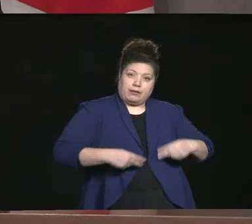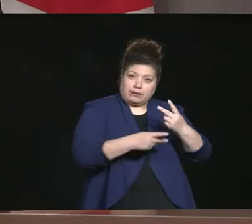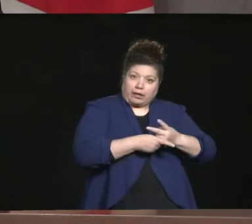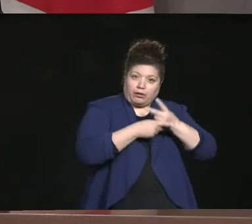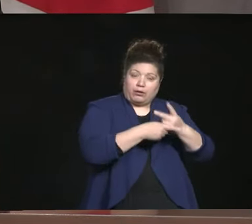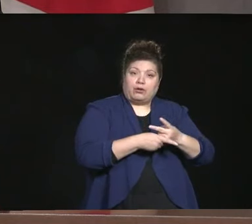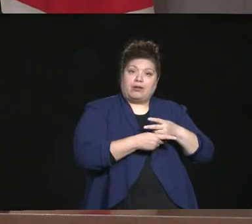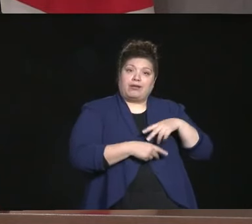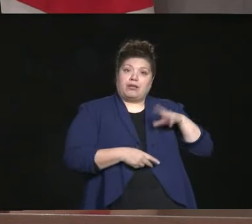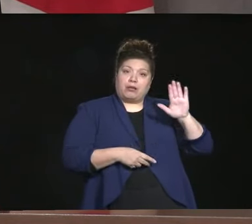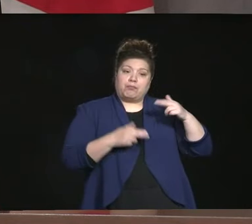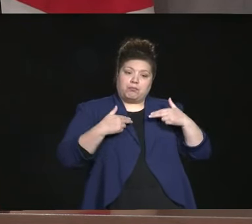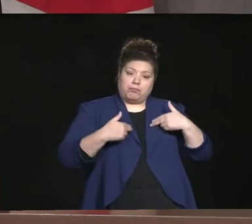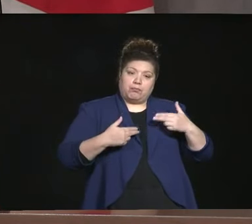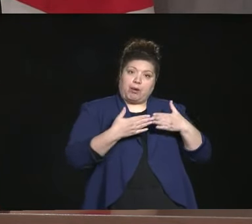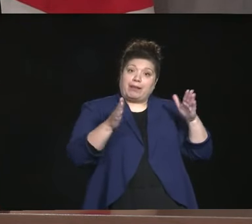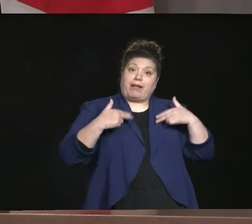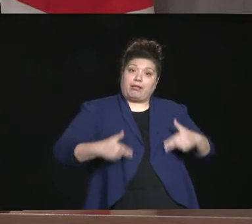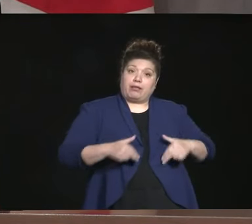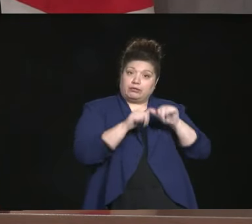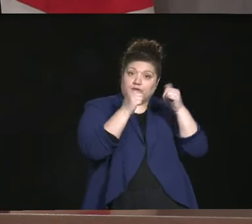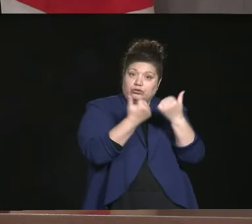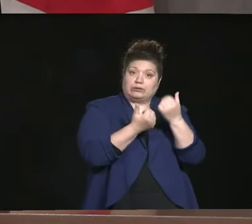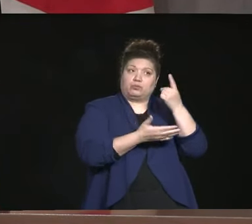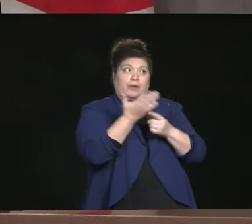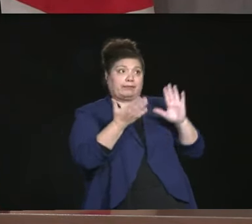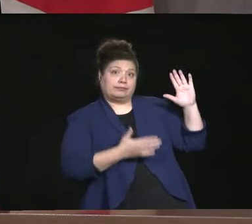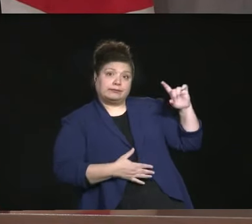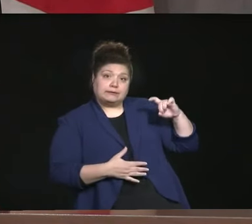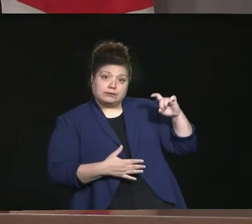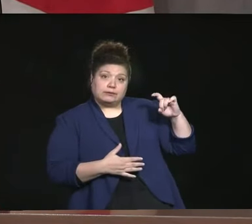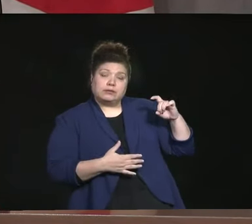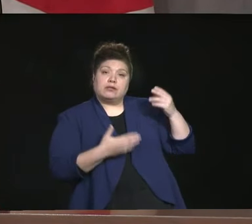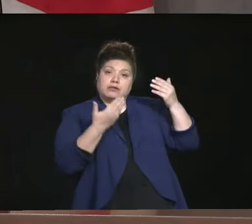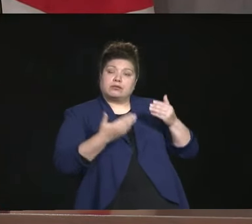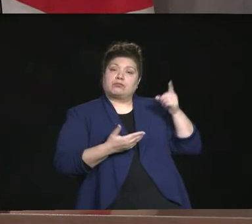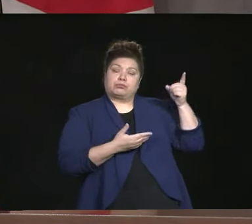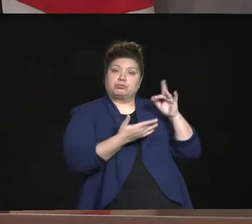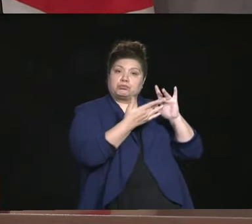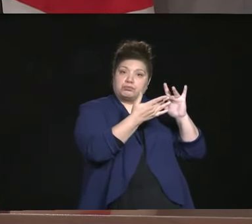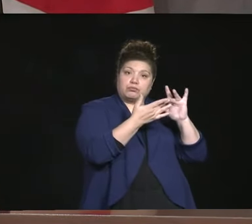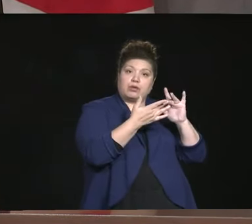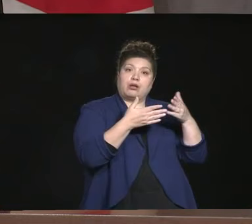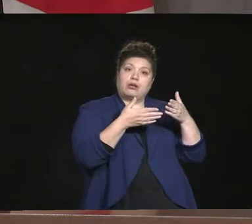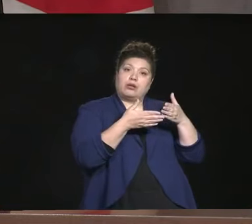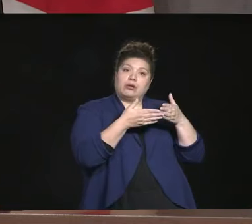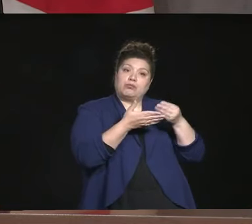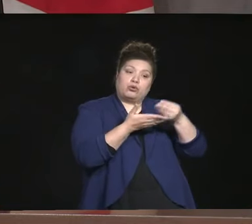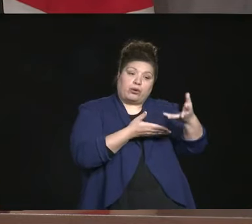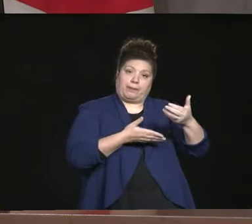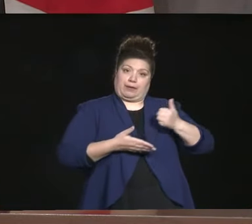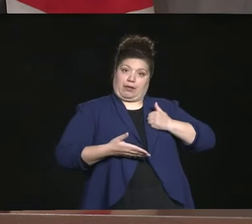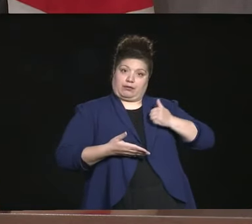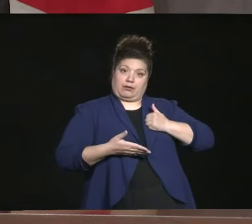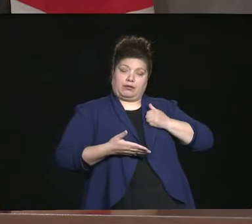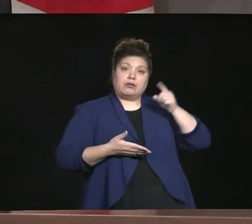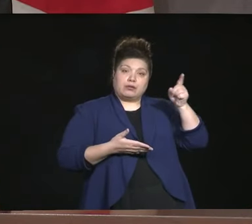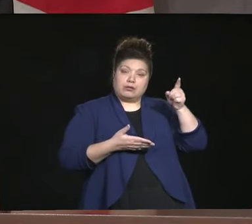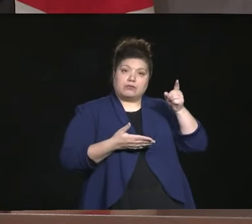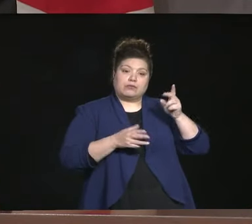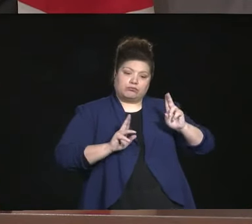Services publics Canada pour faciliter et accélérer le travail de collaboration de ces entreprises avec le gouvernement